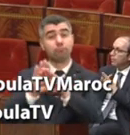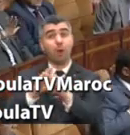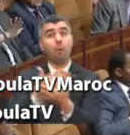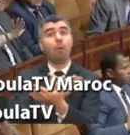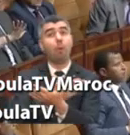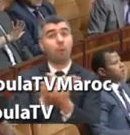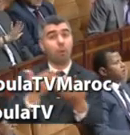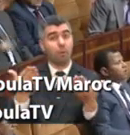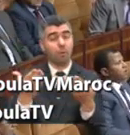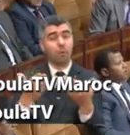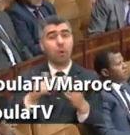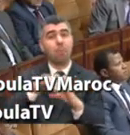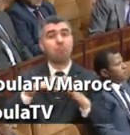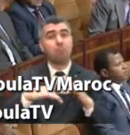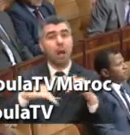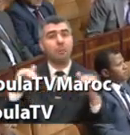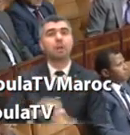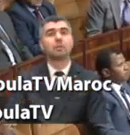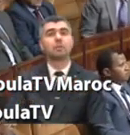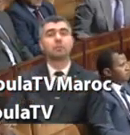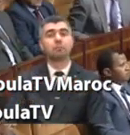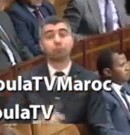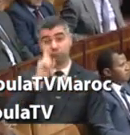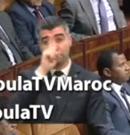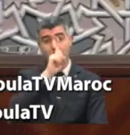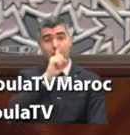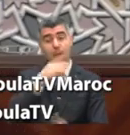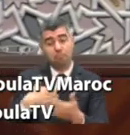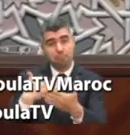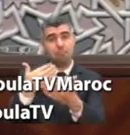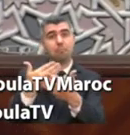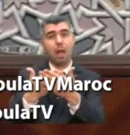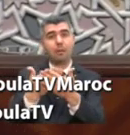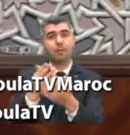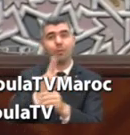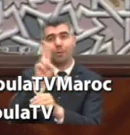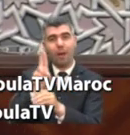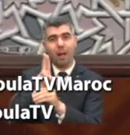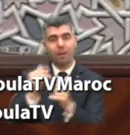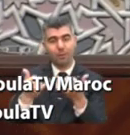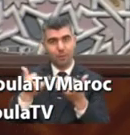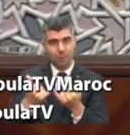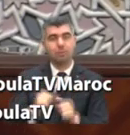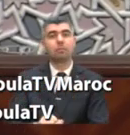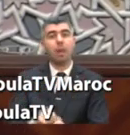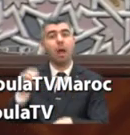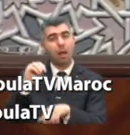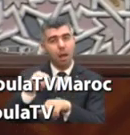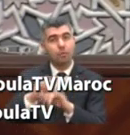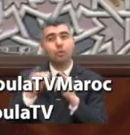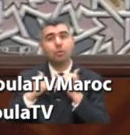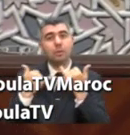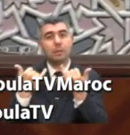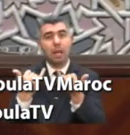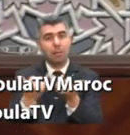النواب المحترمين على أننا سنكون على موعد مباشرة بعد هذه الجلسة مع جلسة عمومية